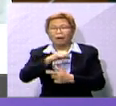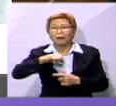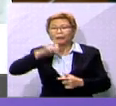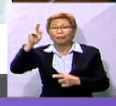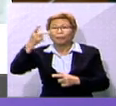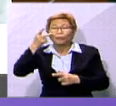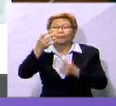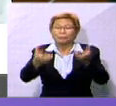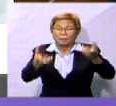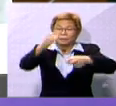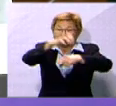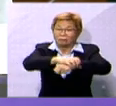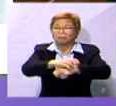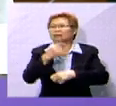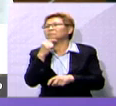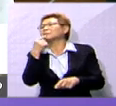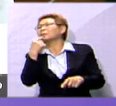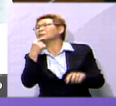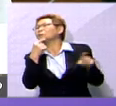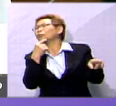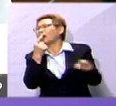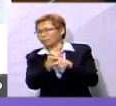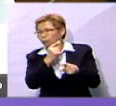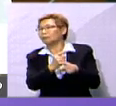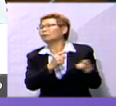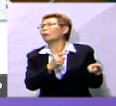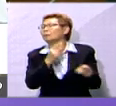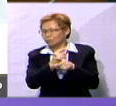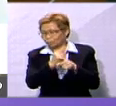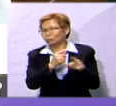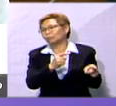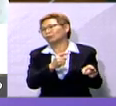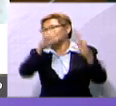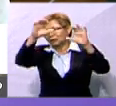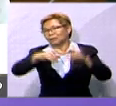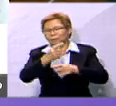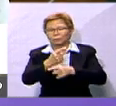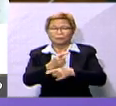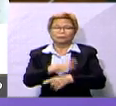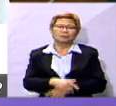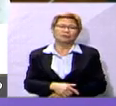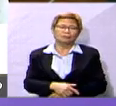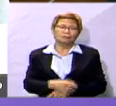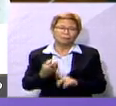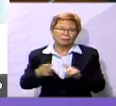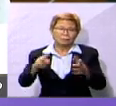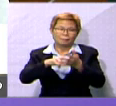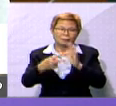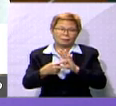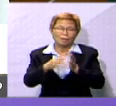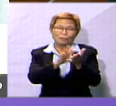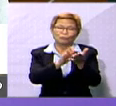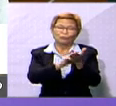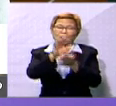politik BN kena tahan, dia kata, oh, itu betul dia tu. Betul dia tu, cara dia tu. Tapi itu mana mereka puji